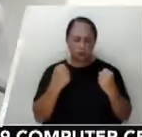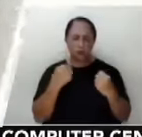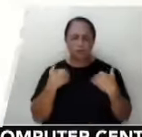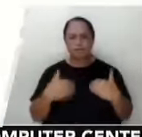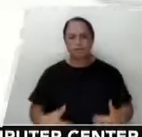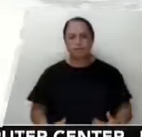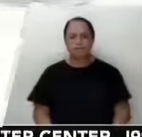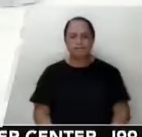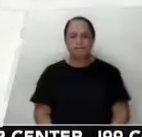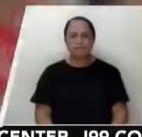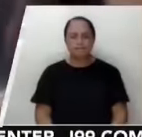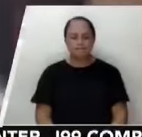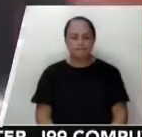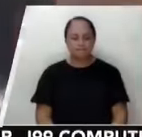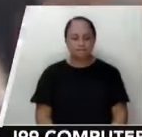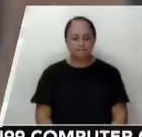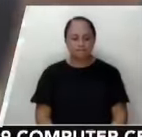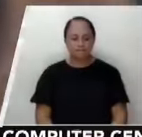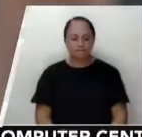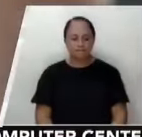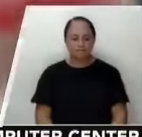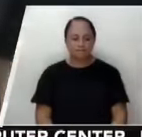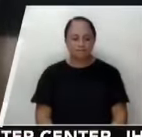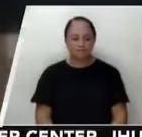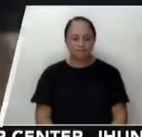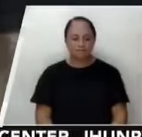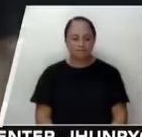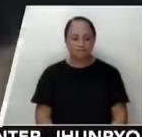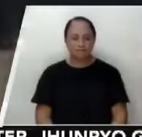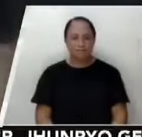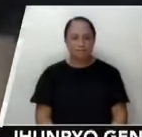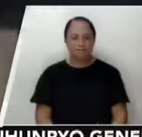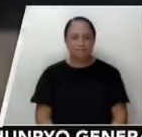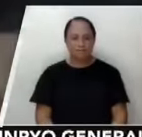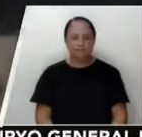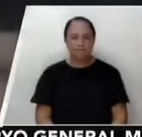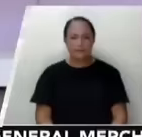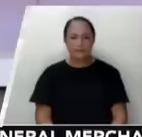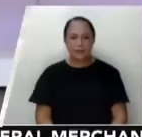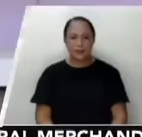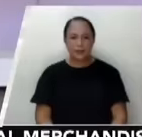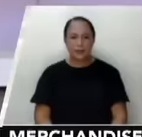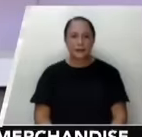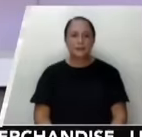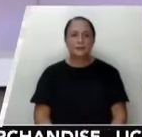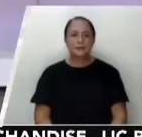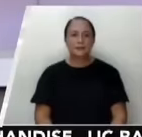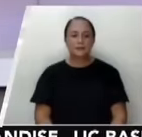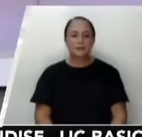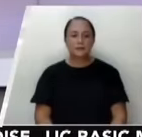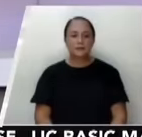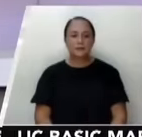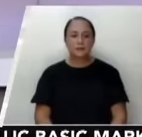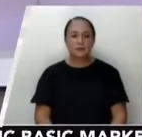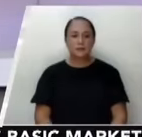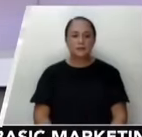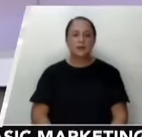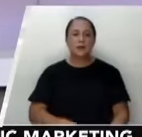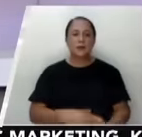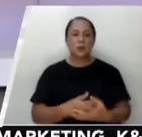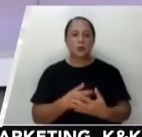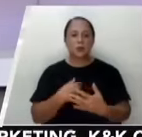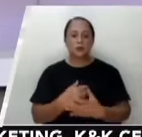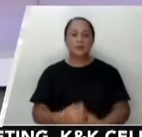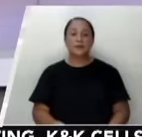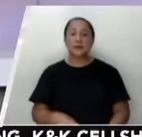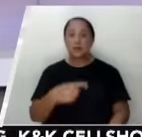News, Mark Salazar, nakatutok 24 oras. Bukod sa pambobomba ng China sa